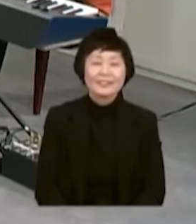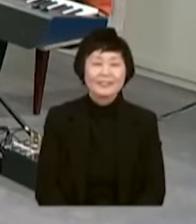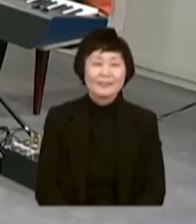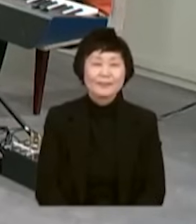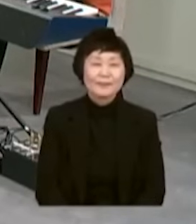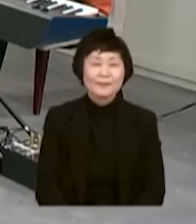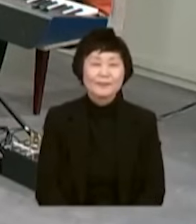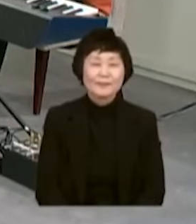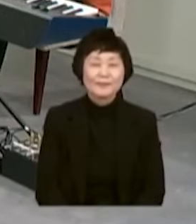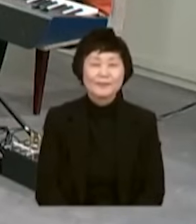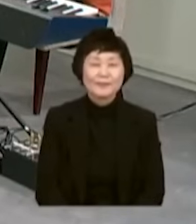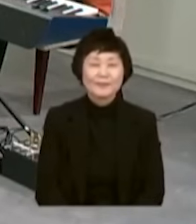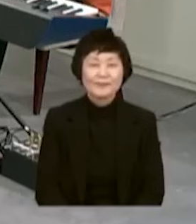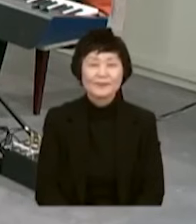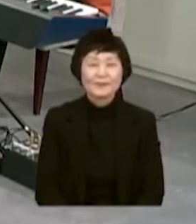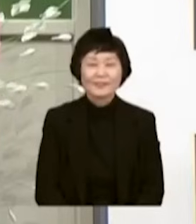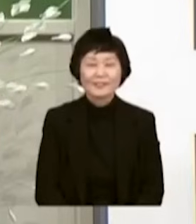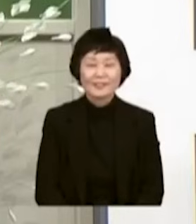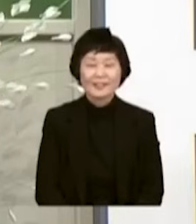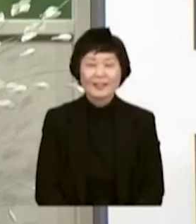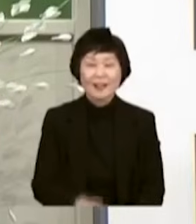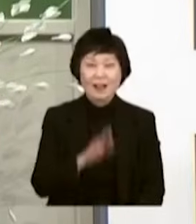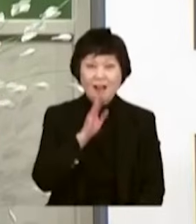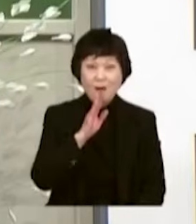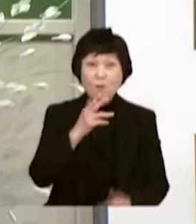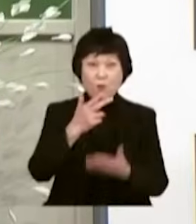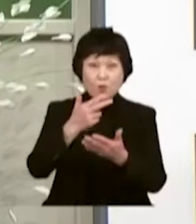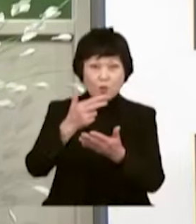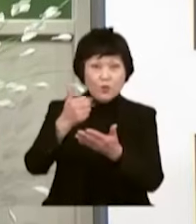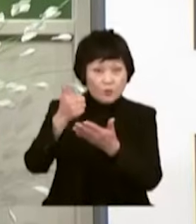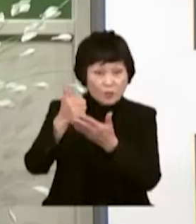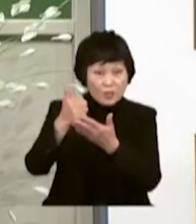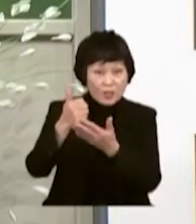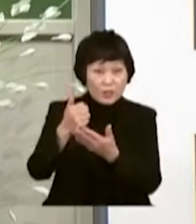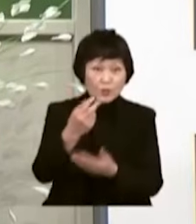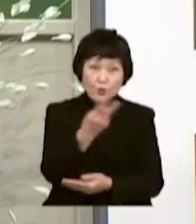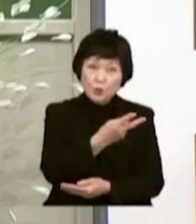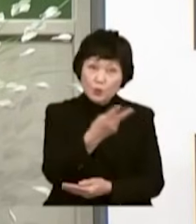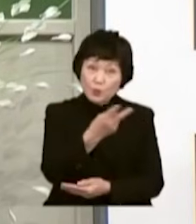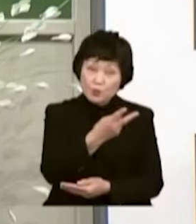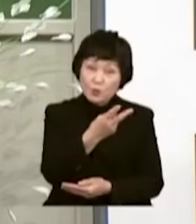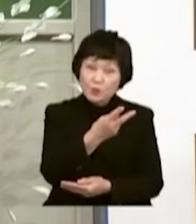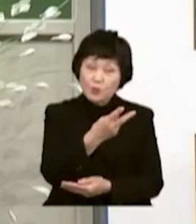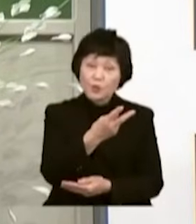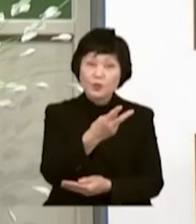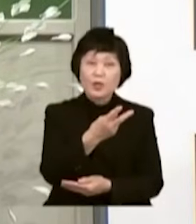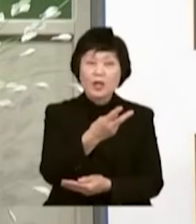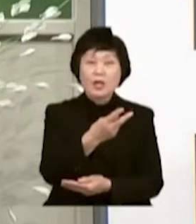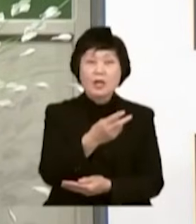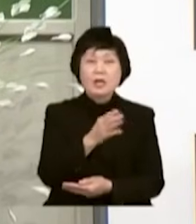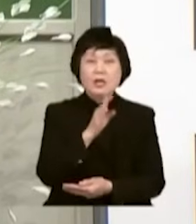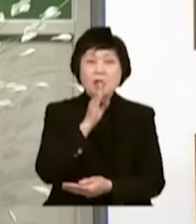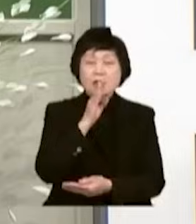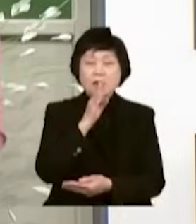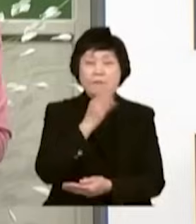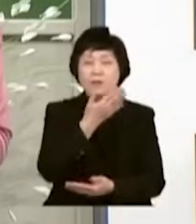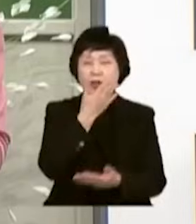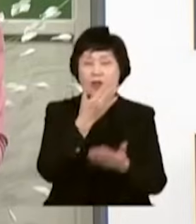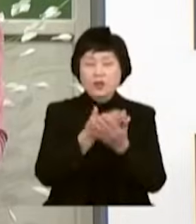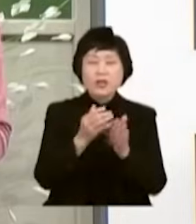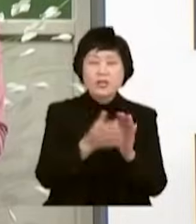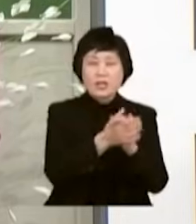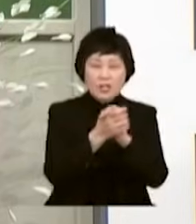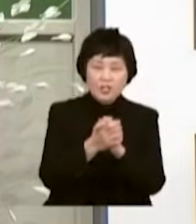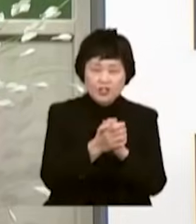찬양을 못 부르는 게 힘드네요. 정말 주님께서 두 분에게 이렇게 이런 친구로 만나게 해주신